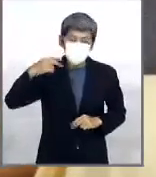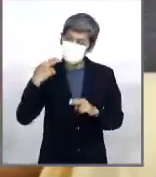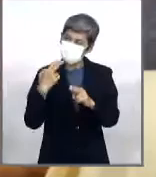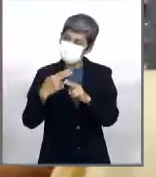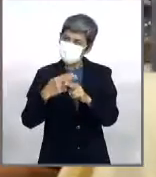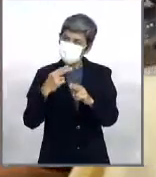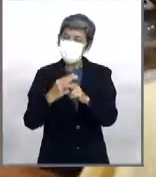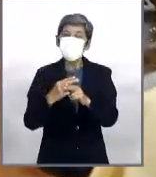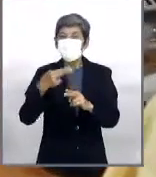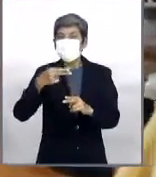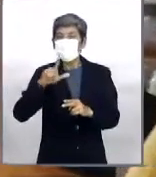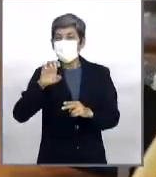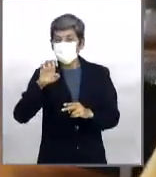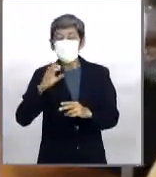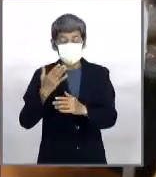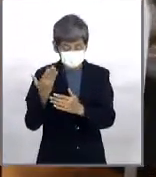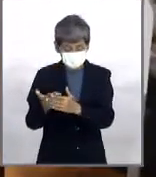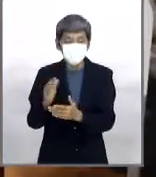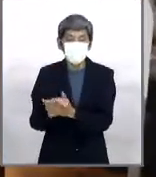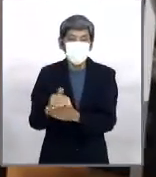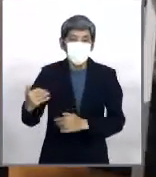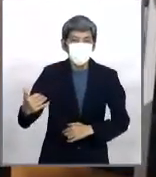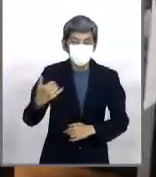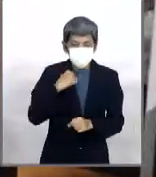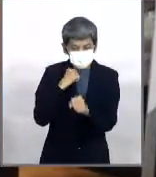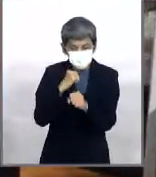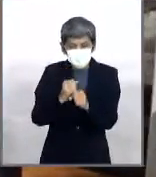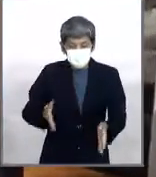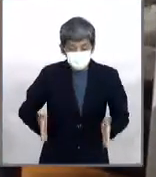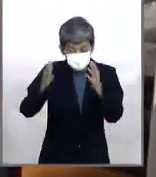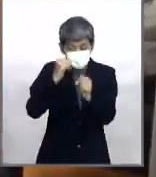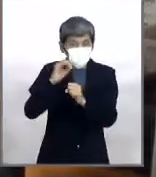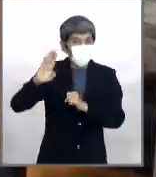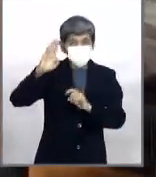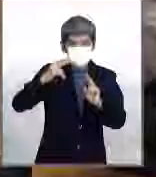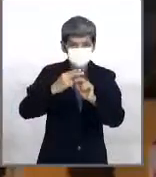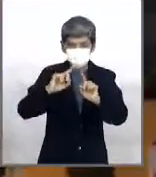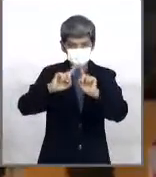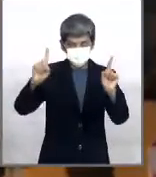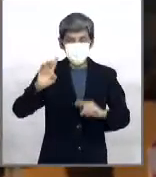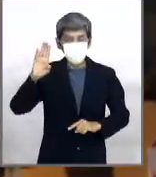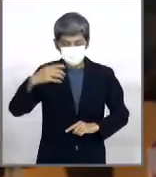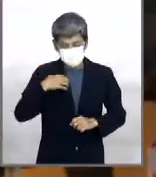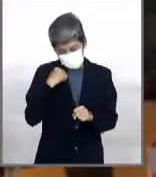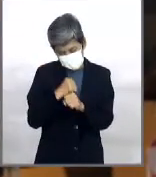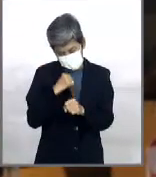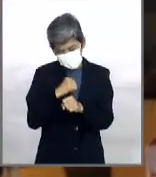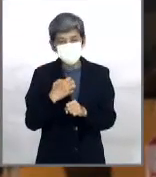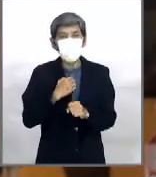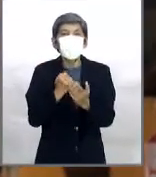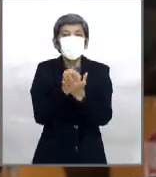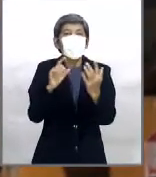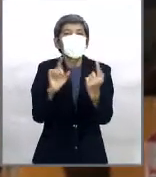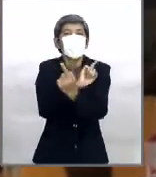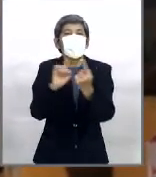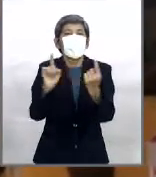ชื่อคุณหลีพนิดาตั้งวินยูนะครับผมก็เธอทำงานอยู่ตึกเดียวกันแต่คนละบริษัทเลยแต่เธอต้องการจะทำบางสิ่งบางอย่างเพื่อสัง